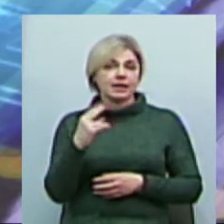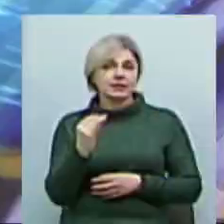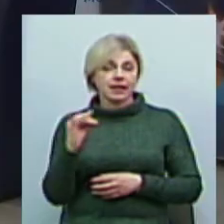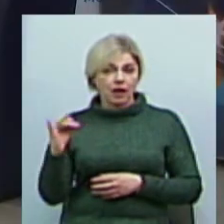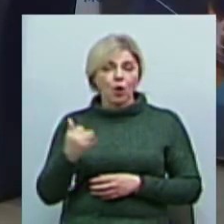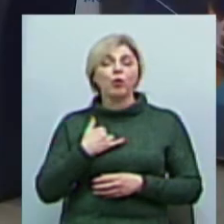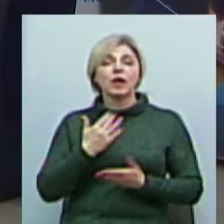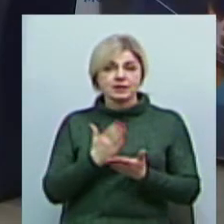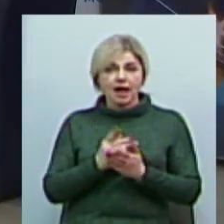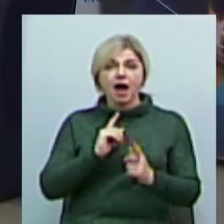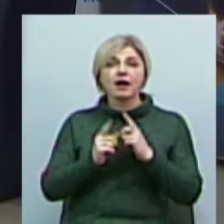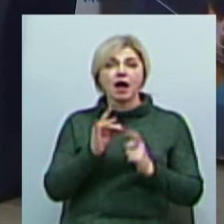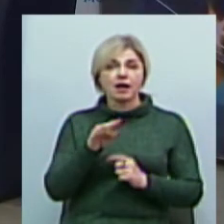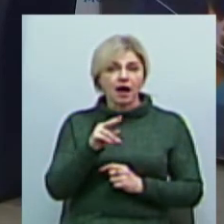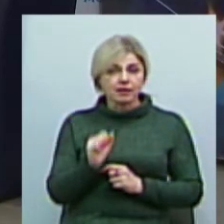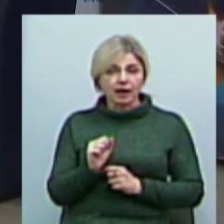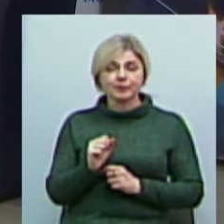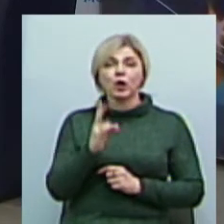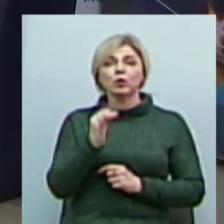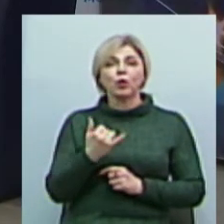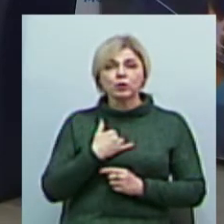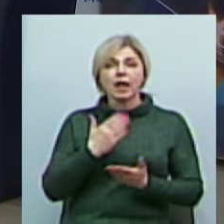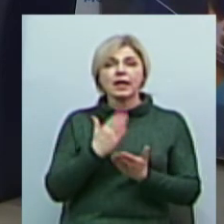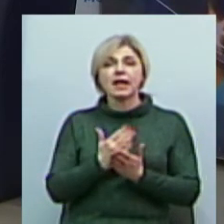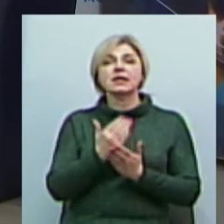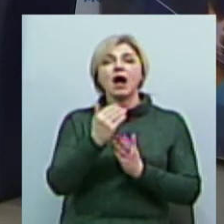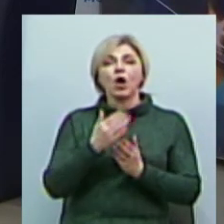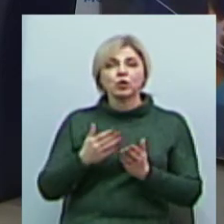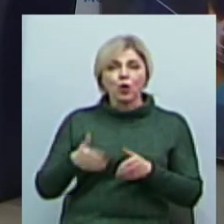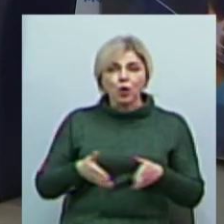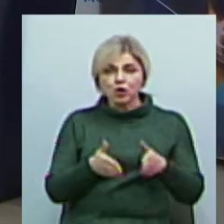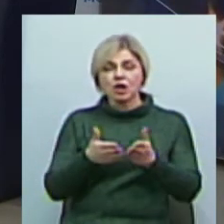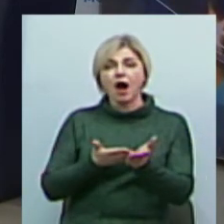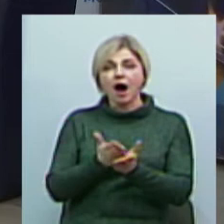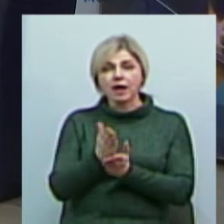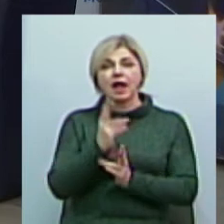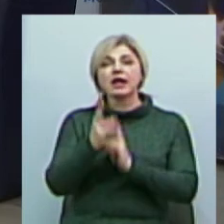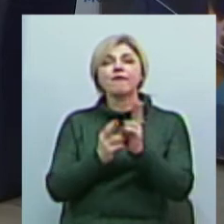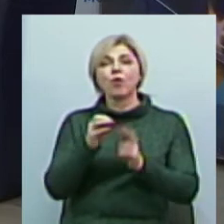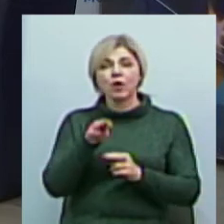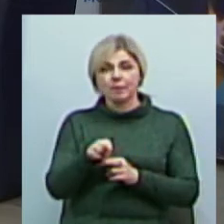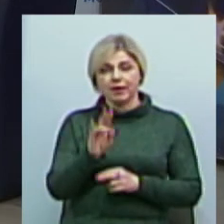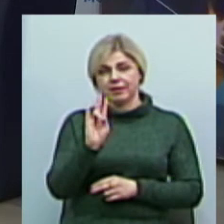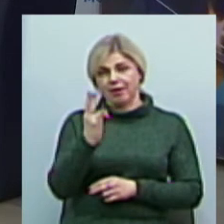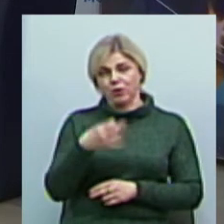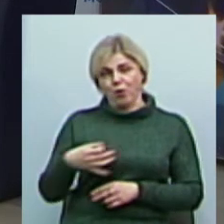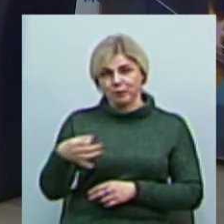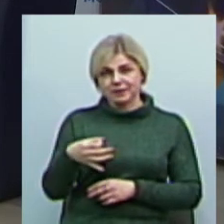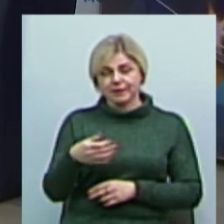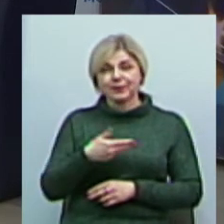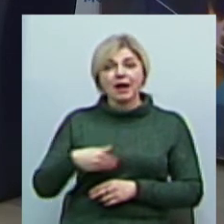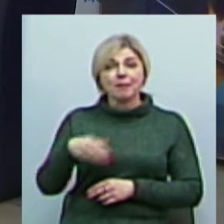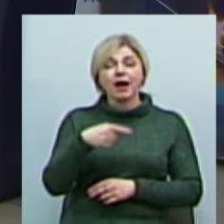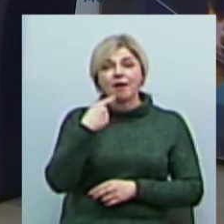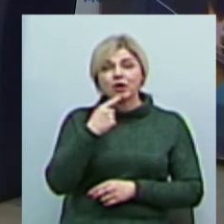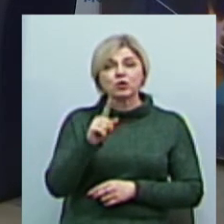Ну, ми формуємо таку, як програма чи дорожна карта реформ Николаевской области. Мы говорим о том, что